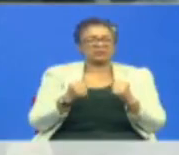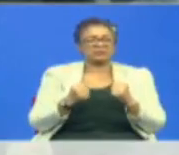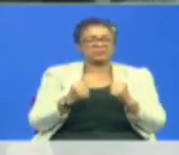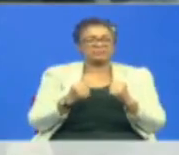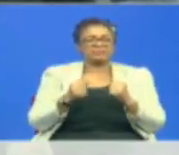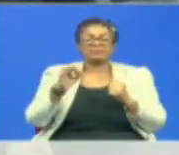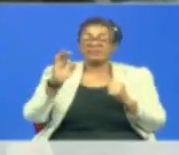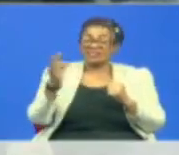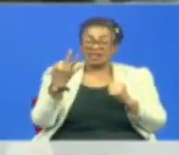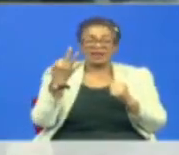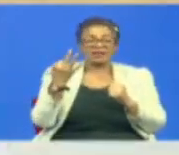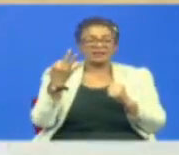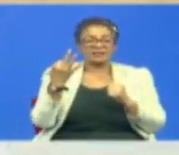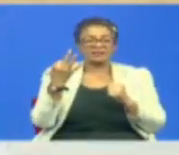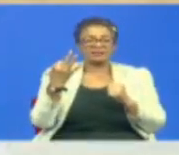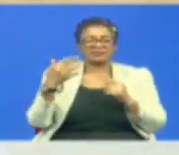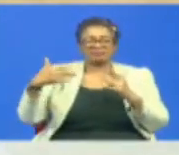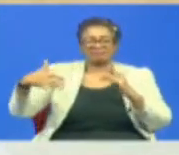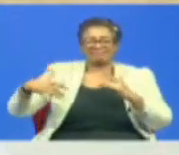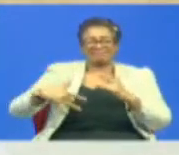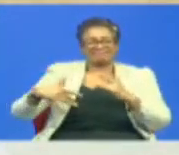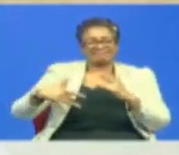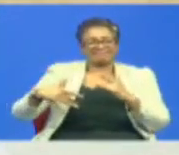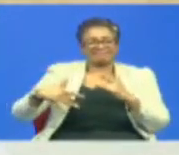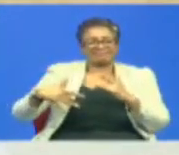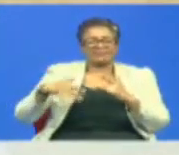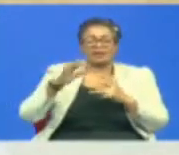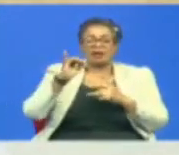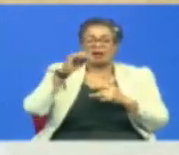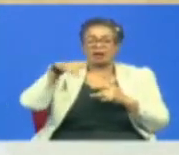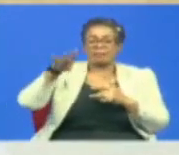watatu bullet iko kwa mapafu. IPOA must